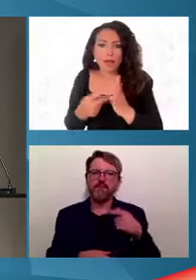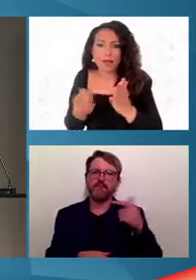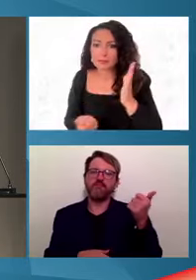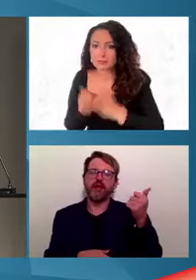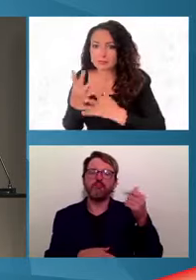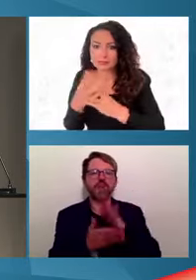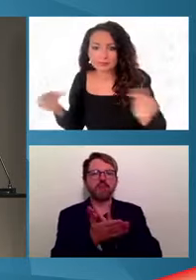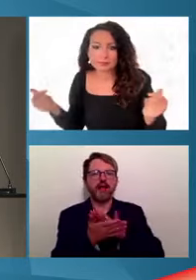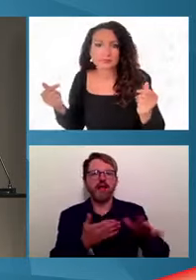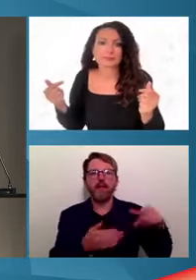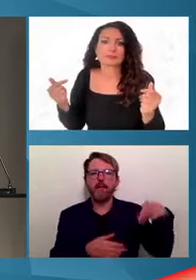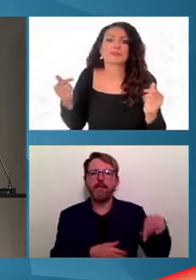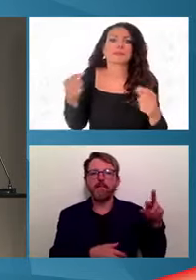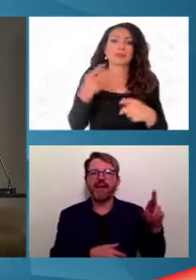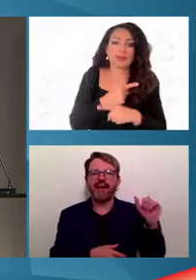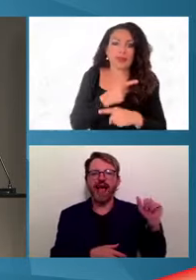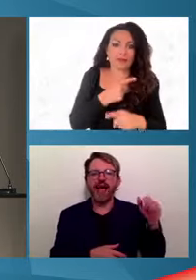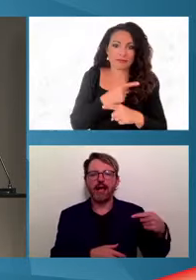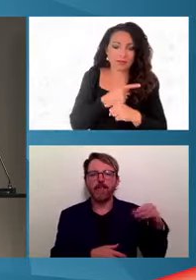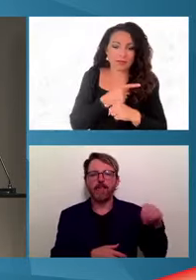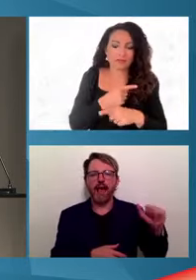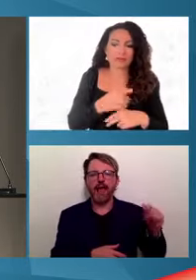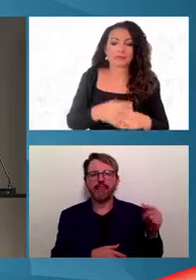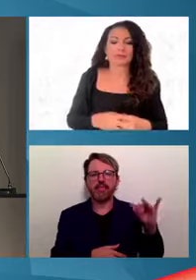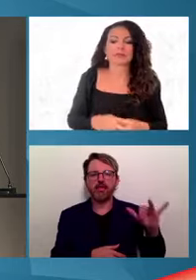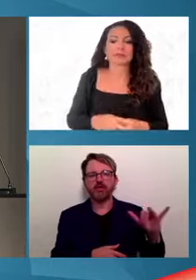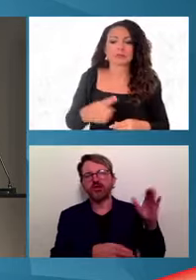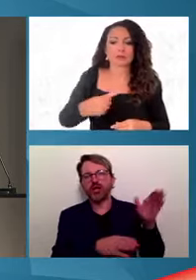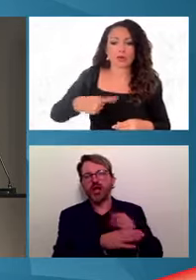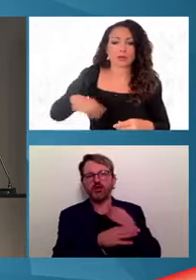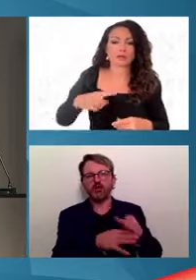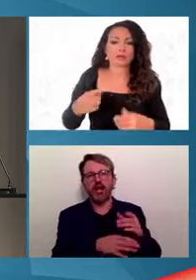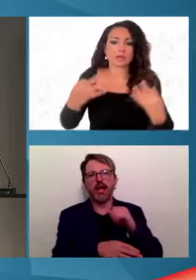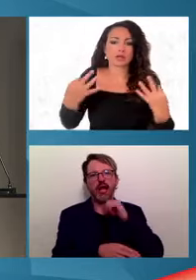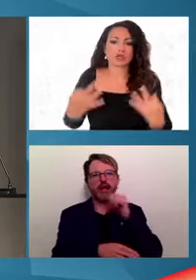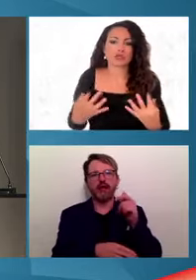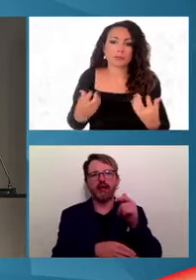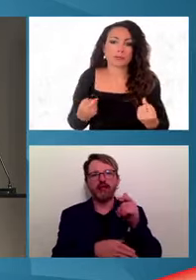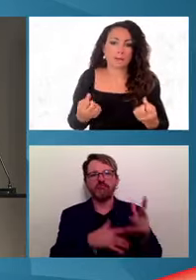Entscheidungen. Der Populismus war noch nie meine Stärke, sondern wir haben immer versucht,